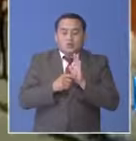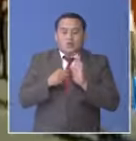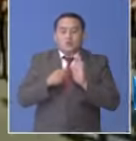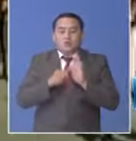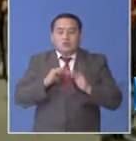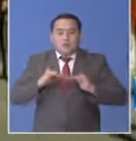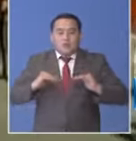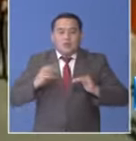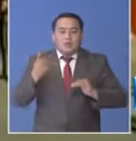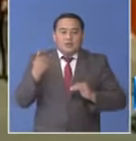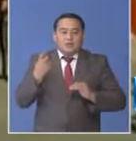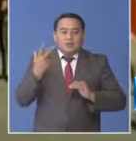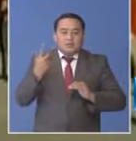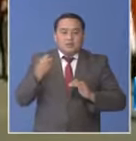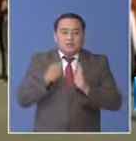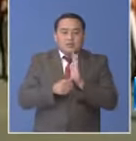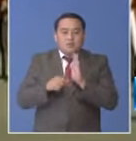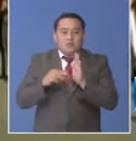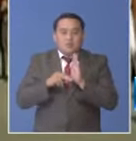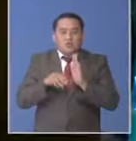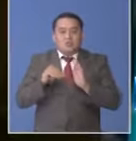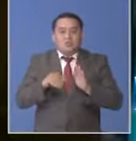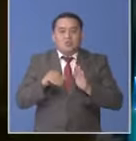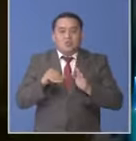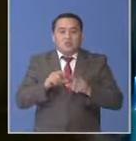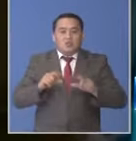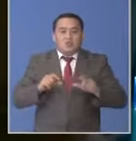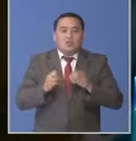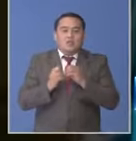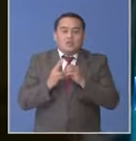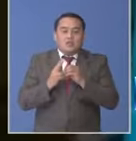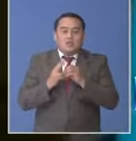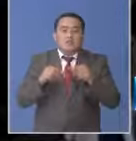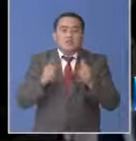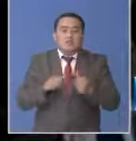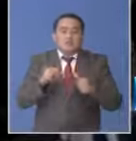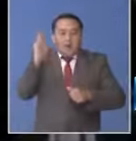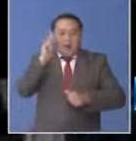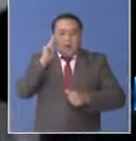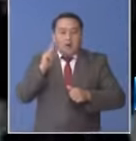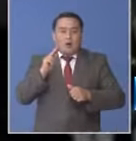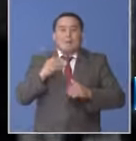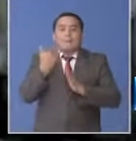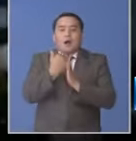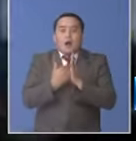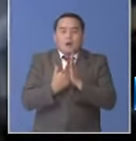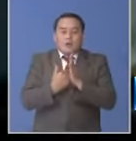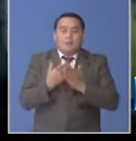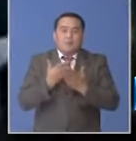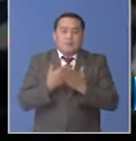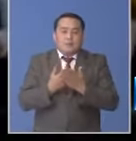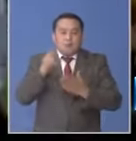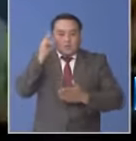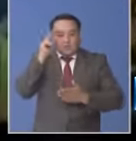370 тысяч из них первоклассники. Поколение, с которого начинается 12-летняя форма обучения. Разработана новая программа. Так, к примеру,